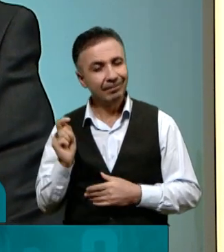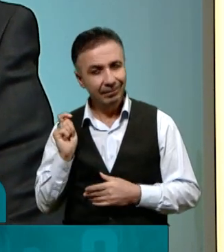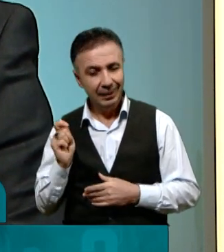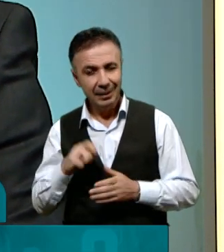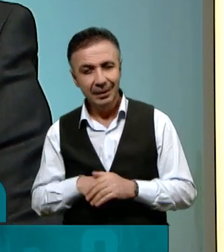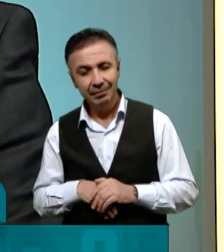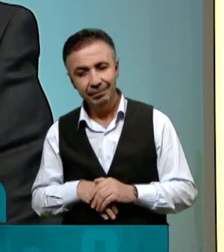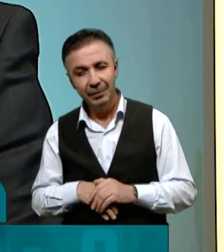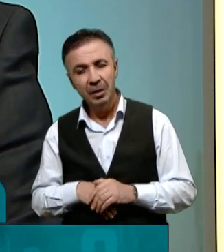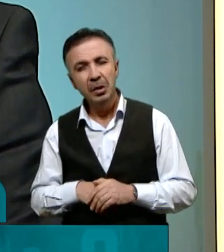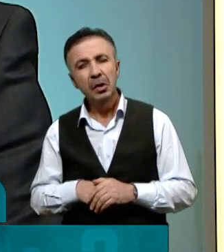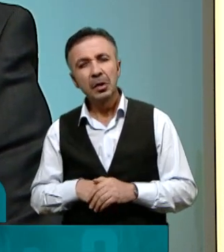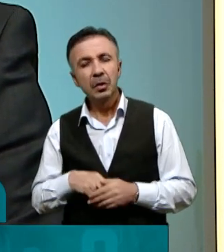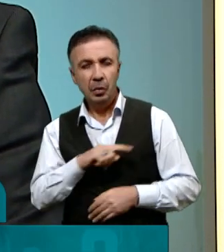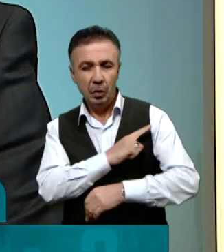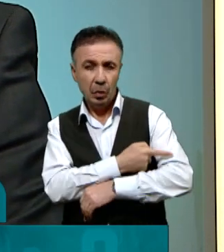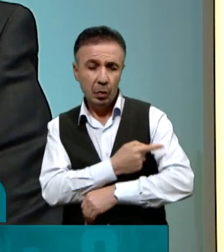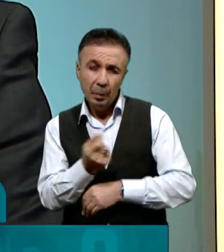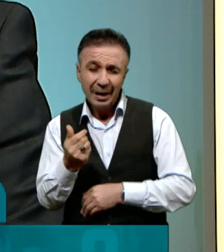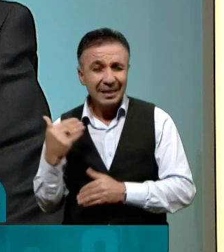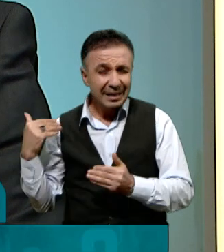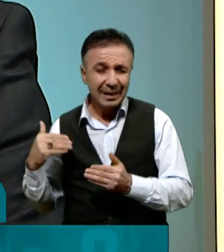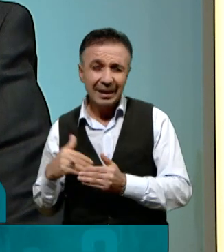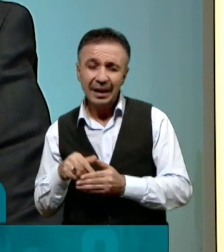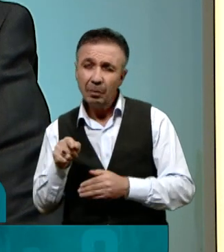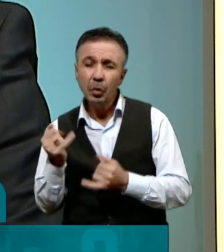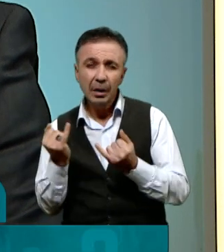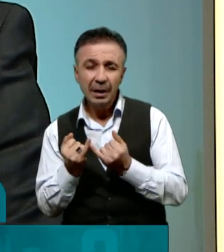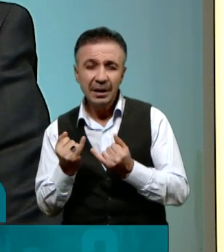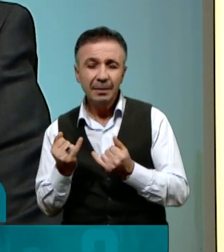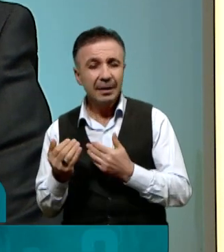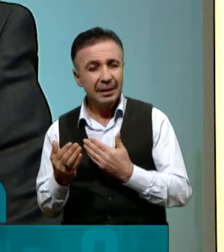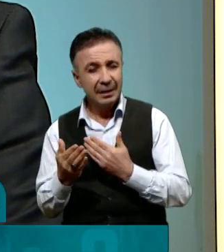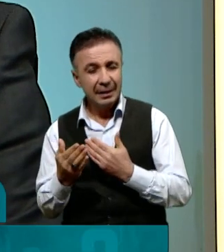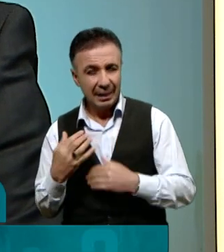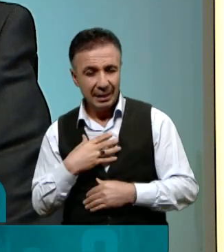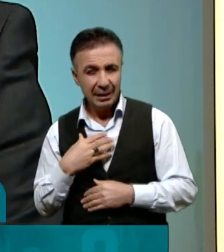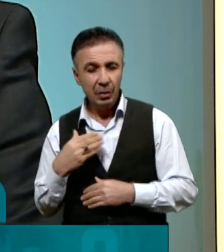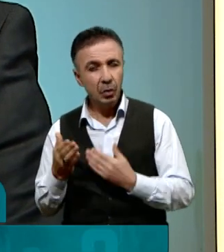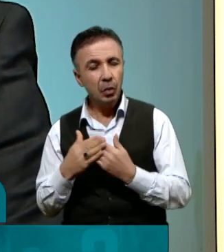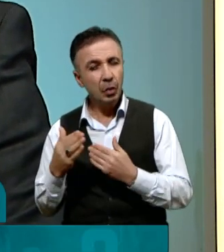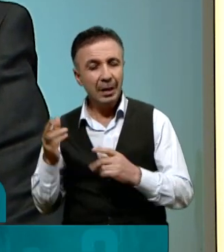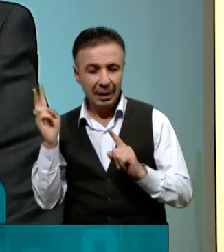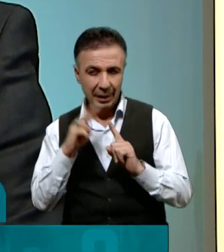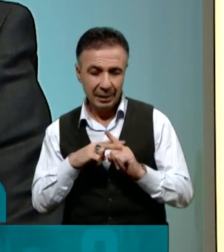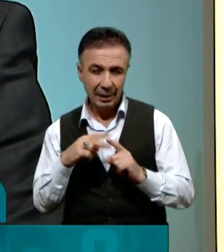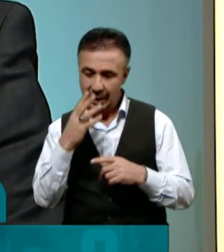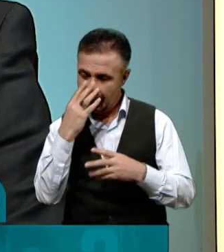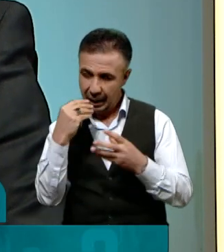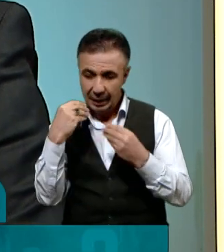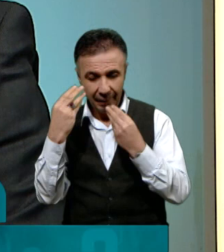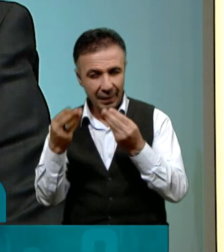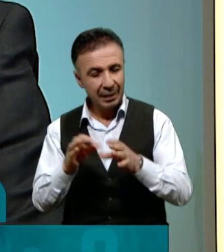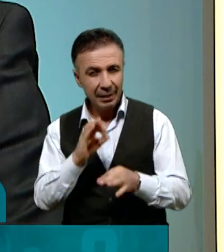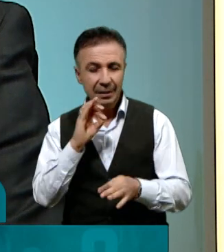peki gücü nispetinde bu kardeşimiz ne yapmalı? Kendisinin düğününe katılan, hediye takan, hediye veren insana